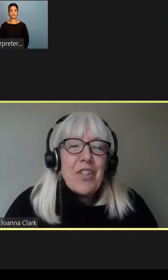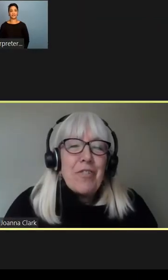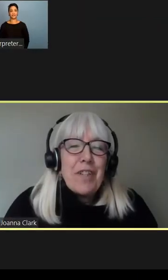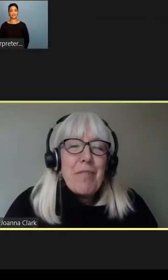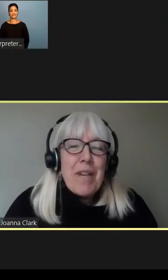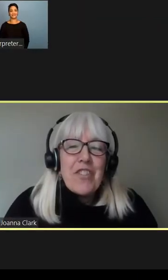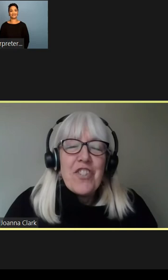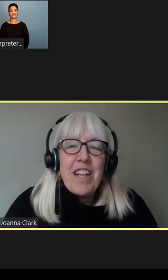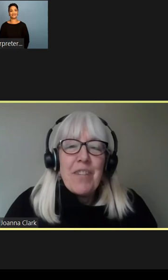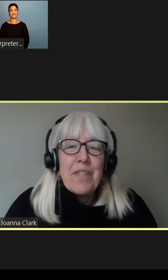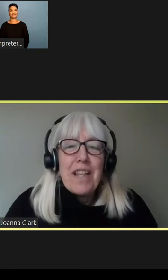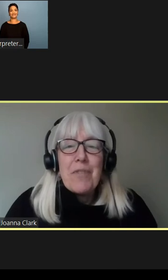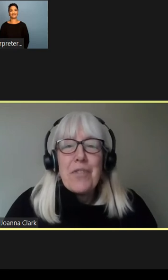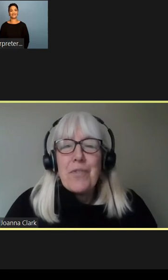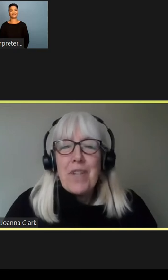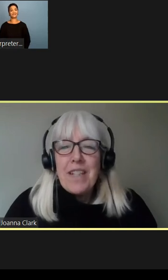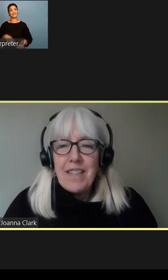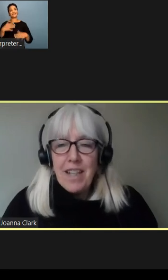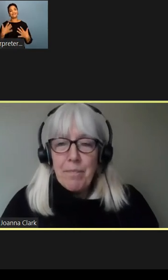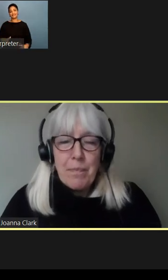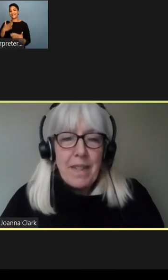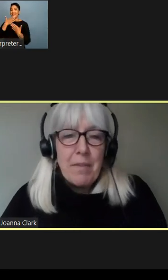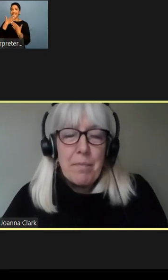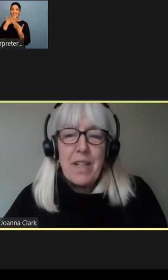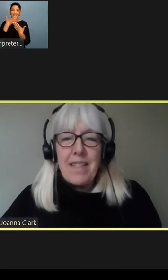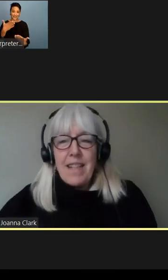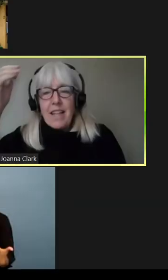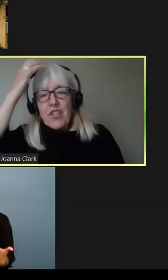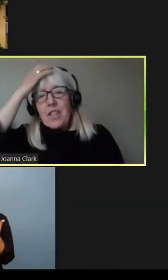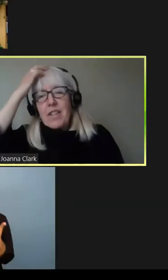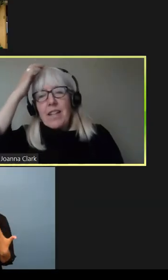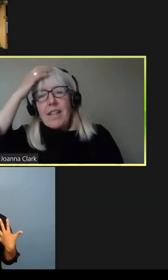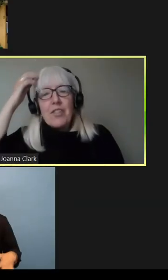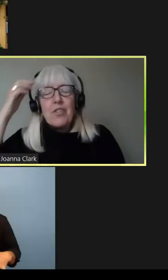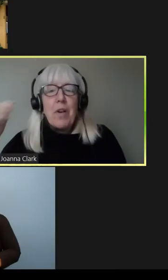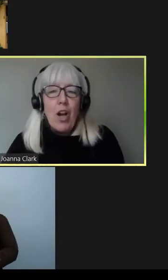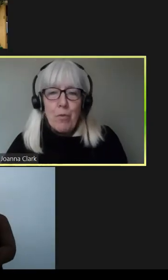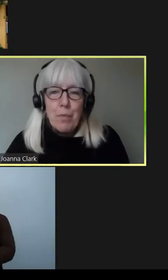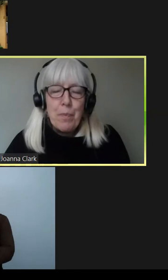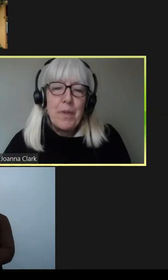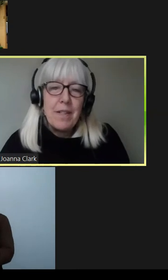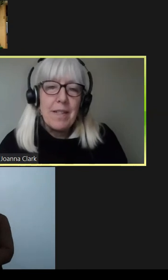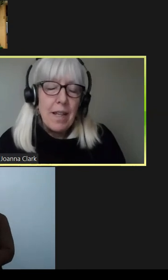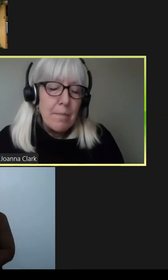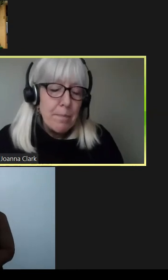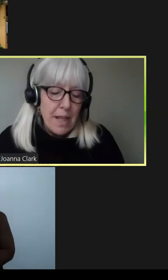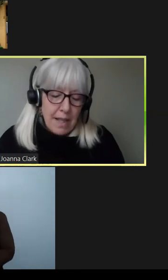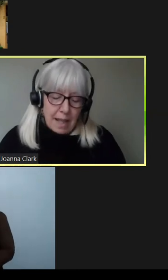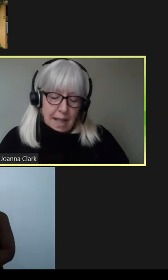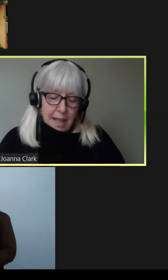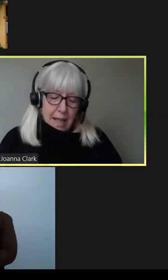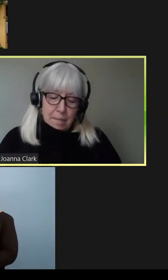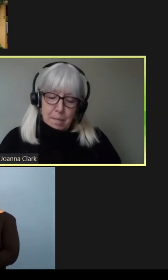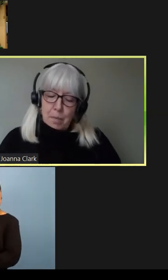Thank you very much. That was great presentation, and I do hope that